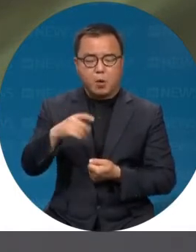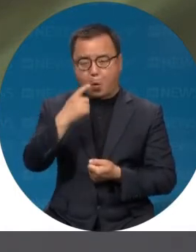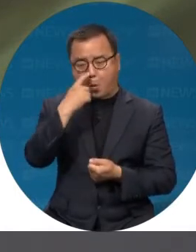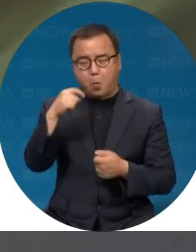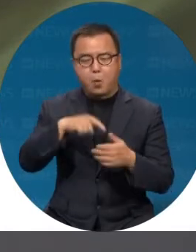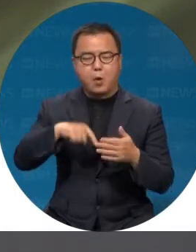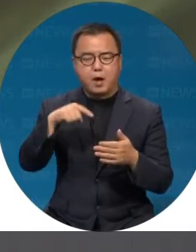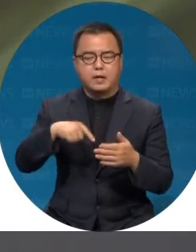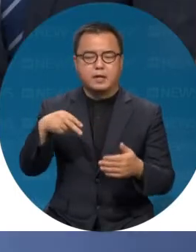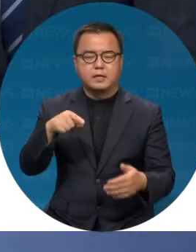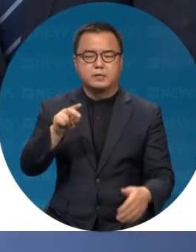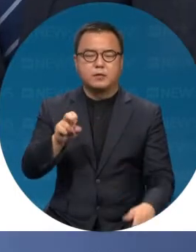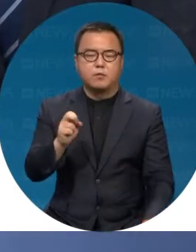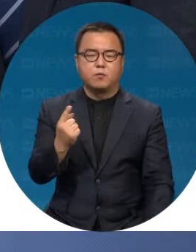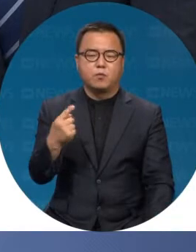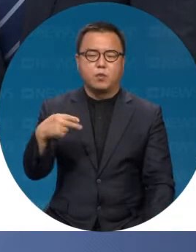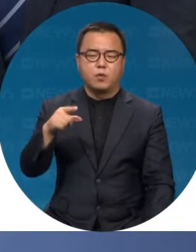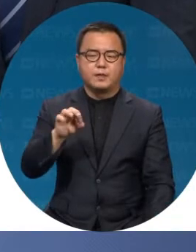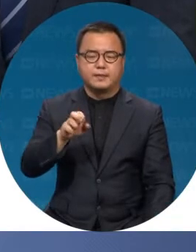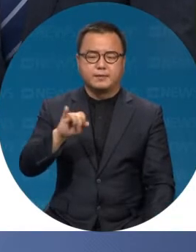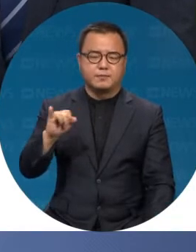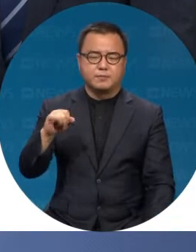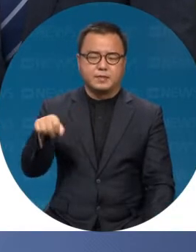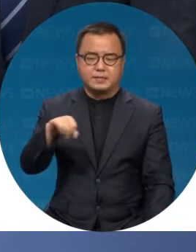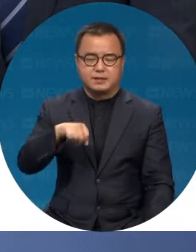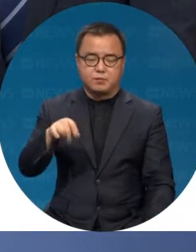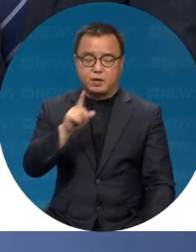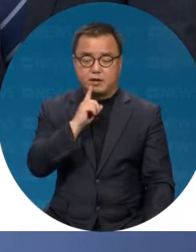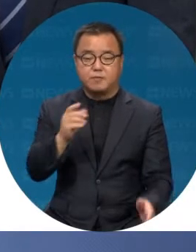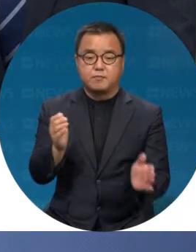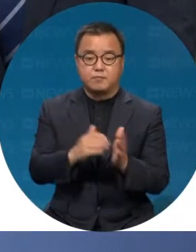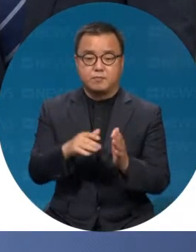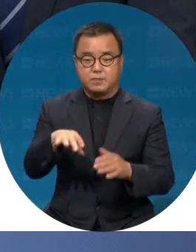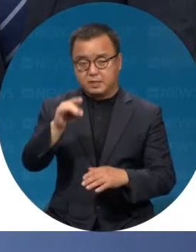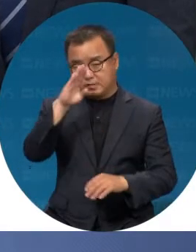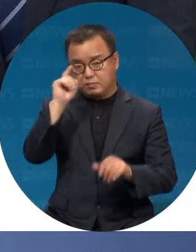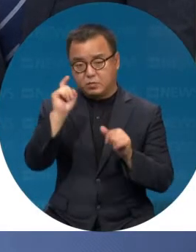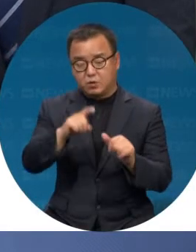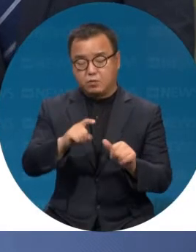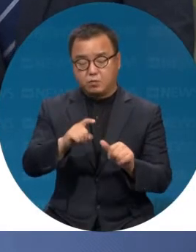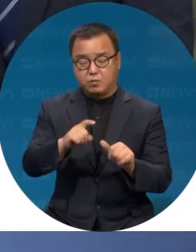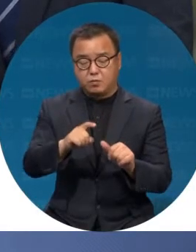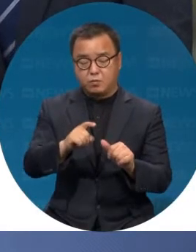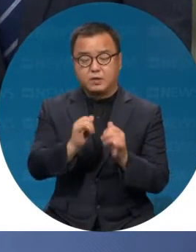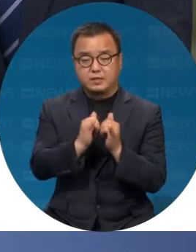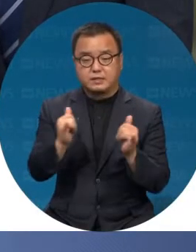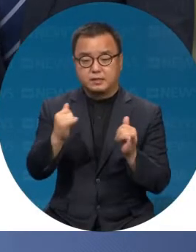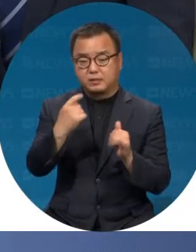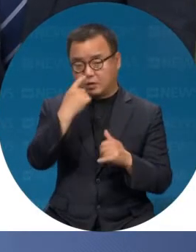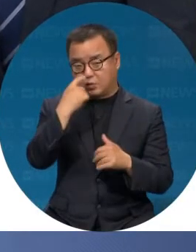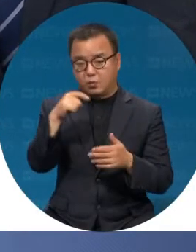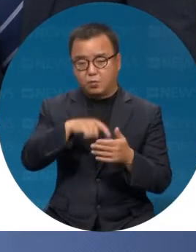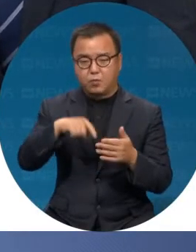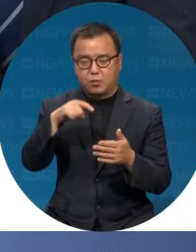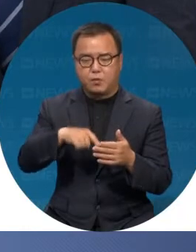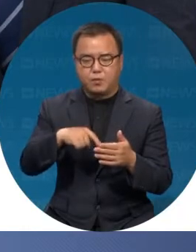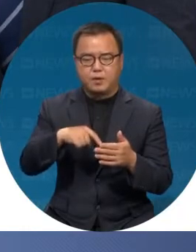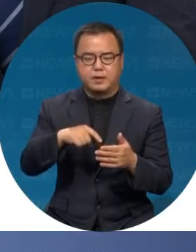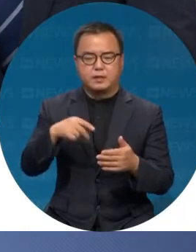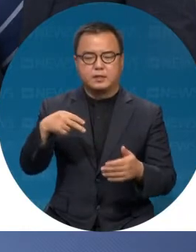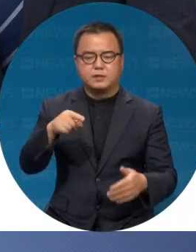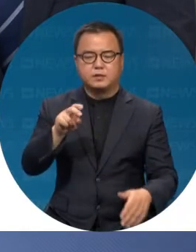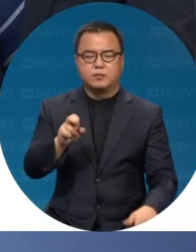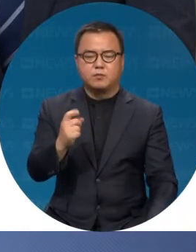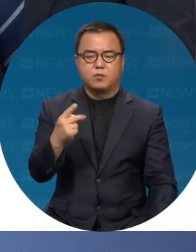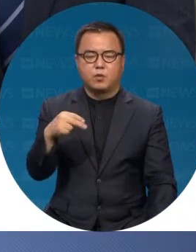밝혀낸 건데요. 지금 보시는 화면이 바로 코로나19 초기 환자의 비강 섬모 상피세포들입니다. 붉게 염색된 부분이